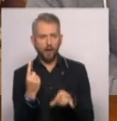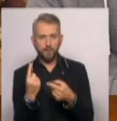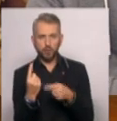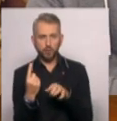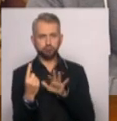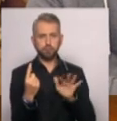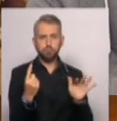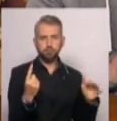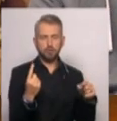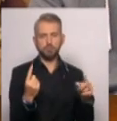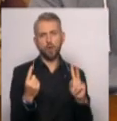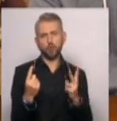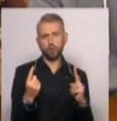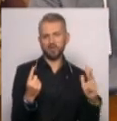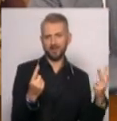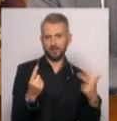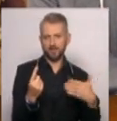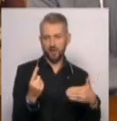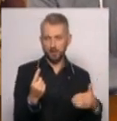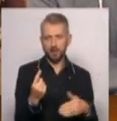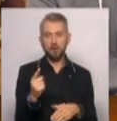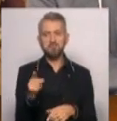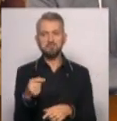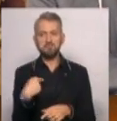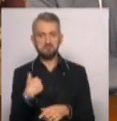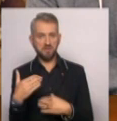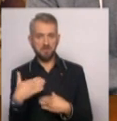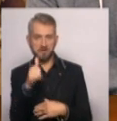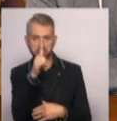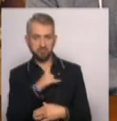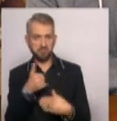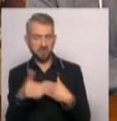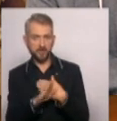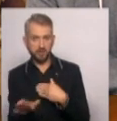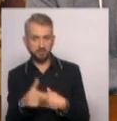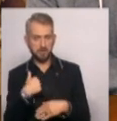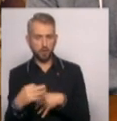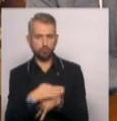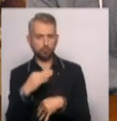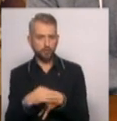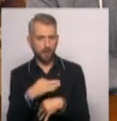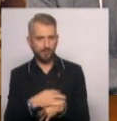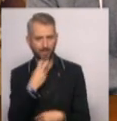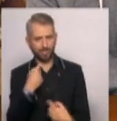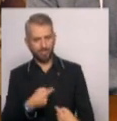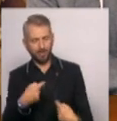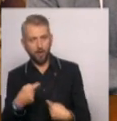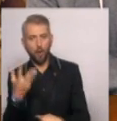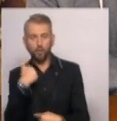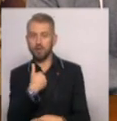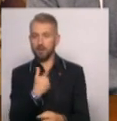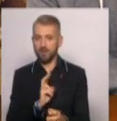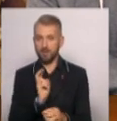другу і значить, останні двері. Він мені двері не відкрив. Він наді мною знущався, сміявся. Коли я зайшла в